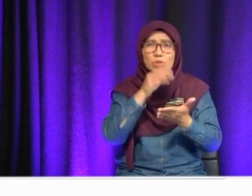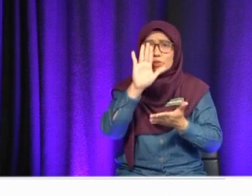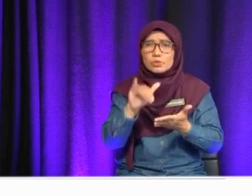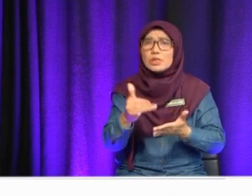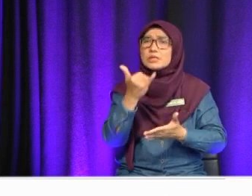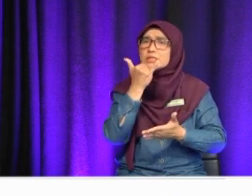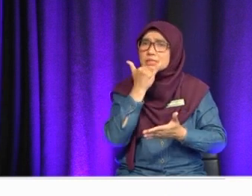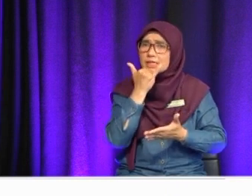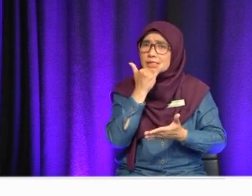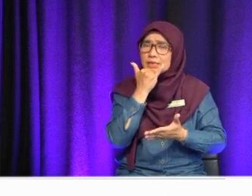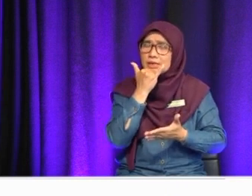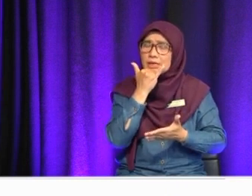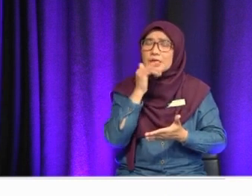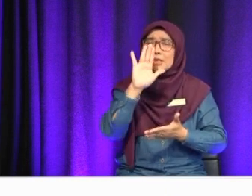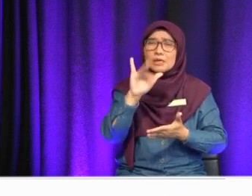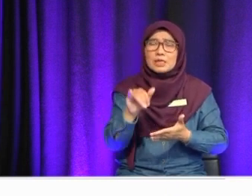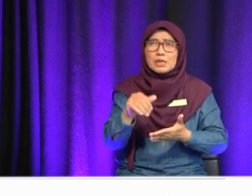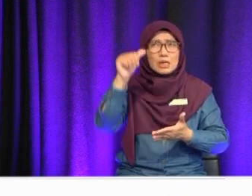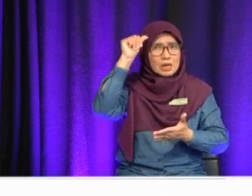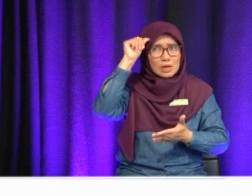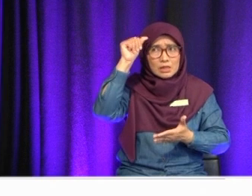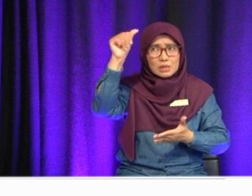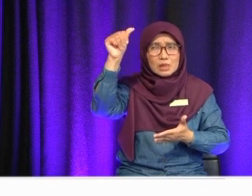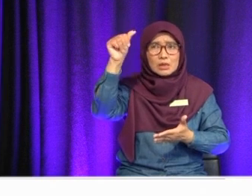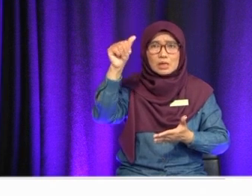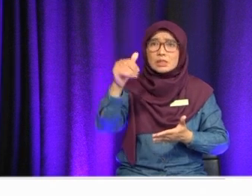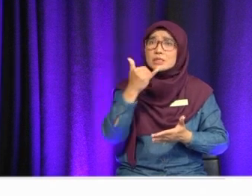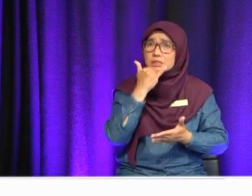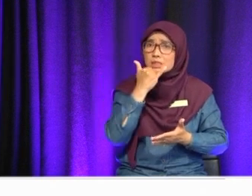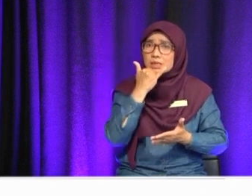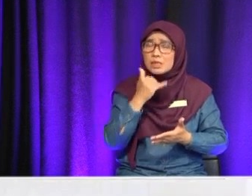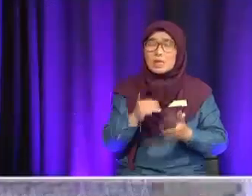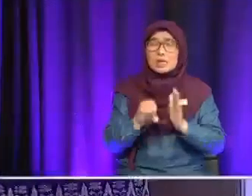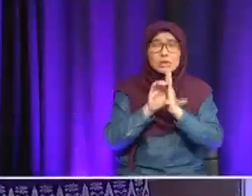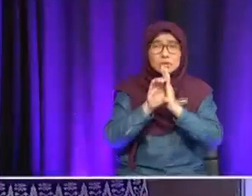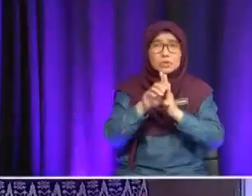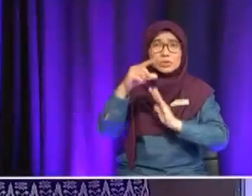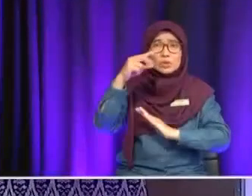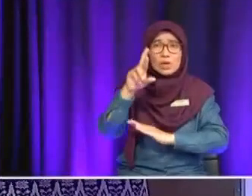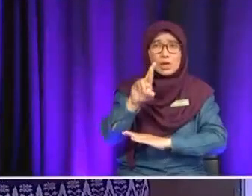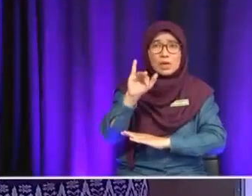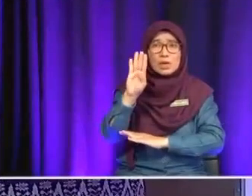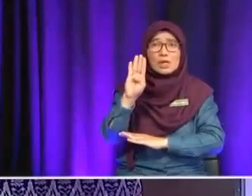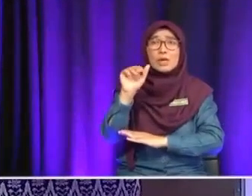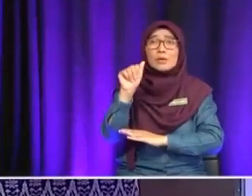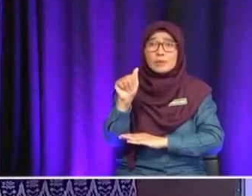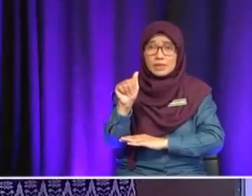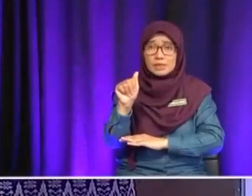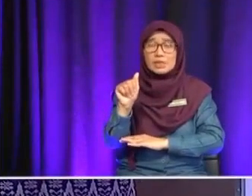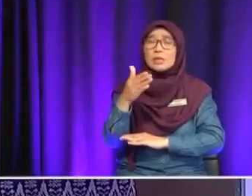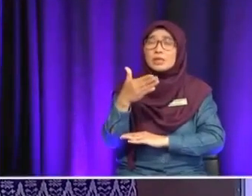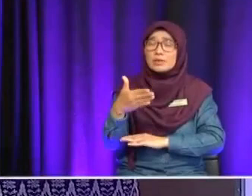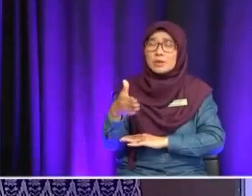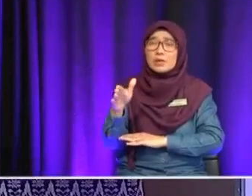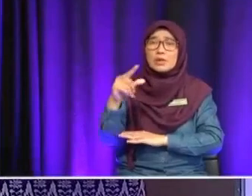dilarang oleh Allah, iaitu antaranya adalah riba, gharar, benda yang tidak jelas, dan darar,